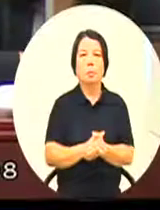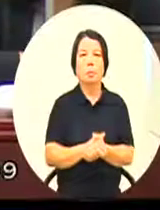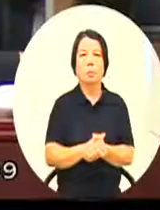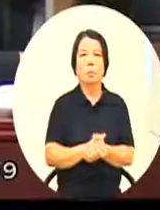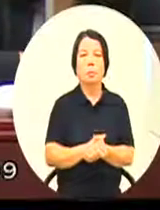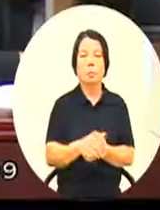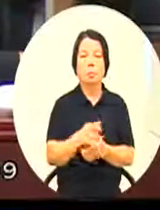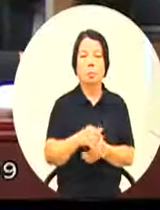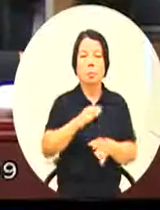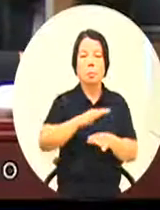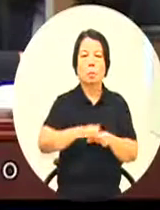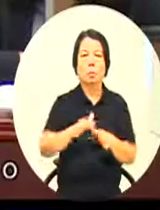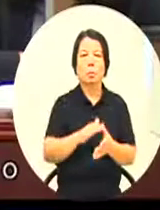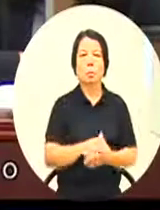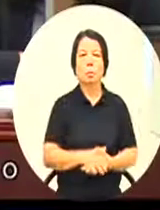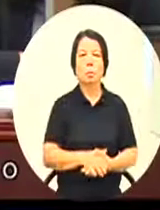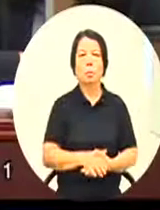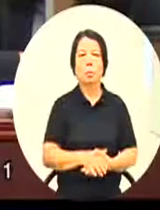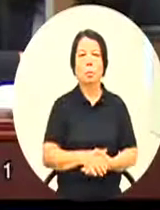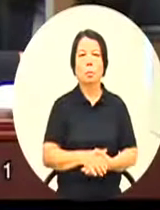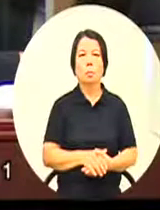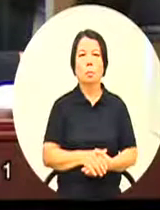也会。